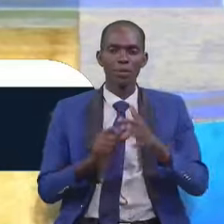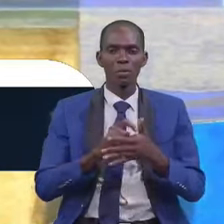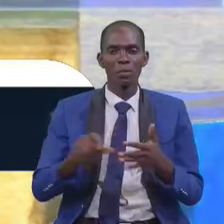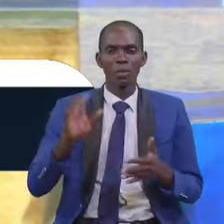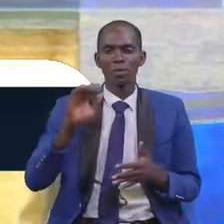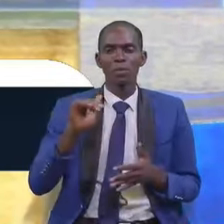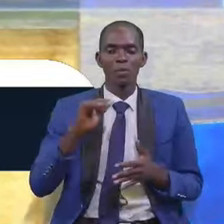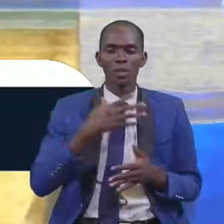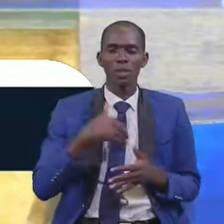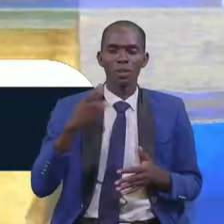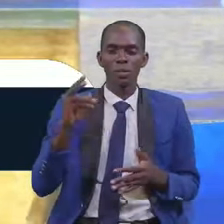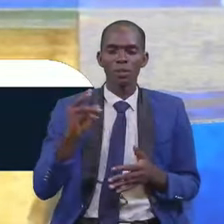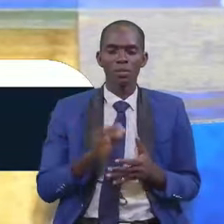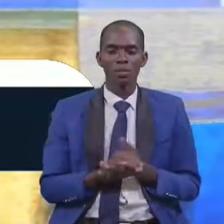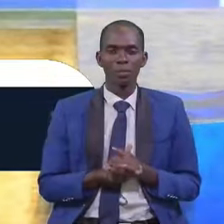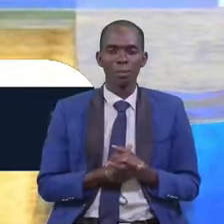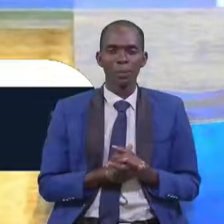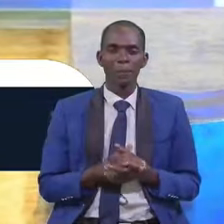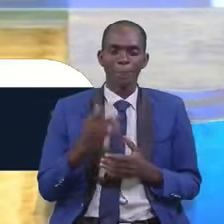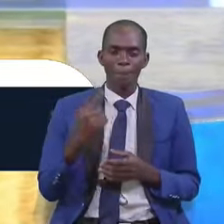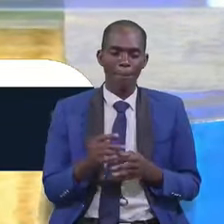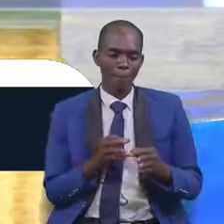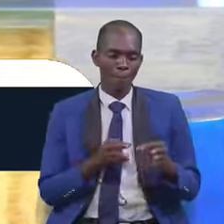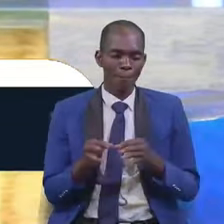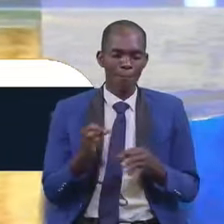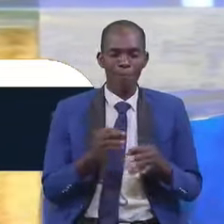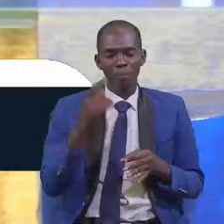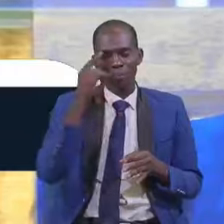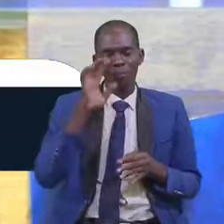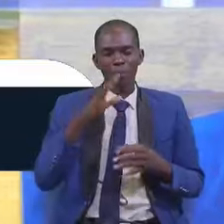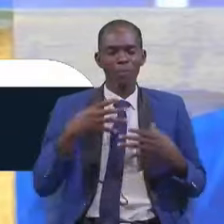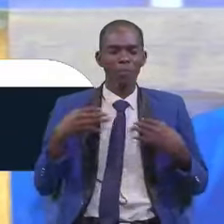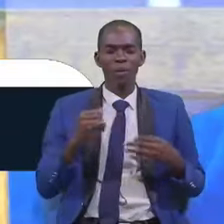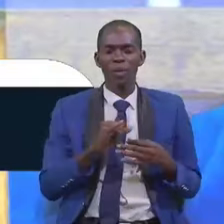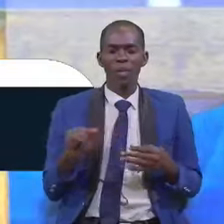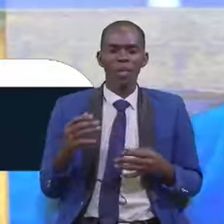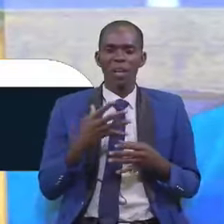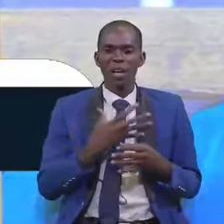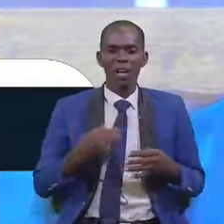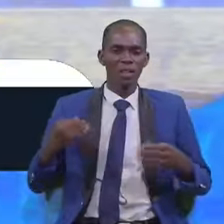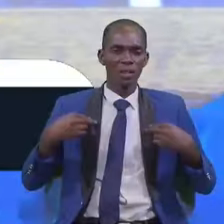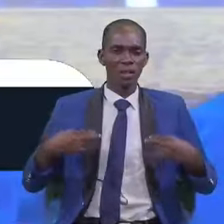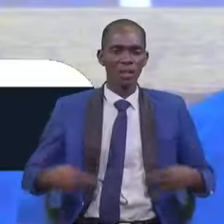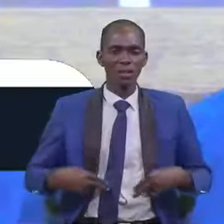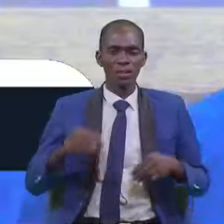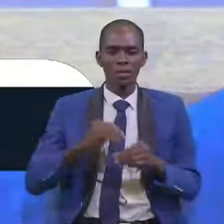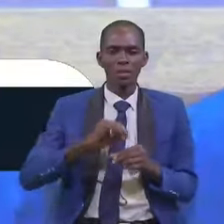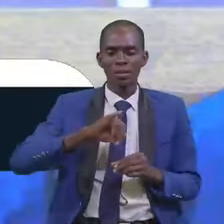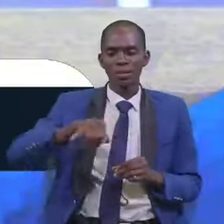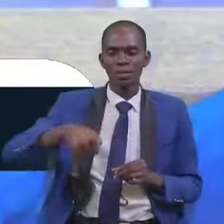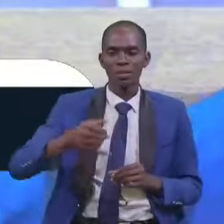La prescription pour votre guérison et votre santé. Jacques 5,